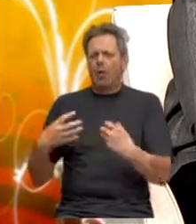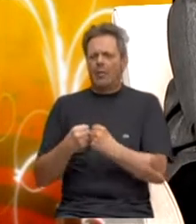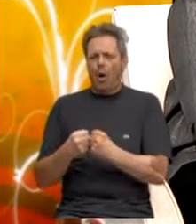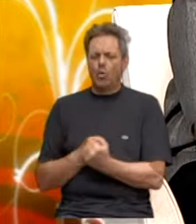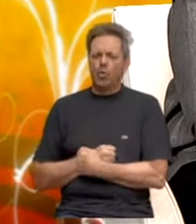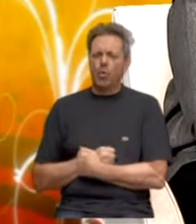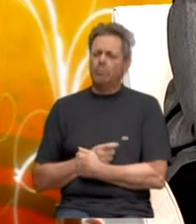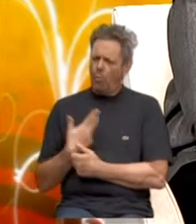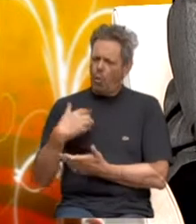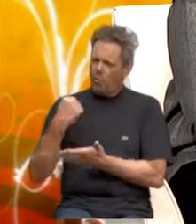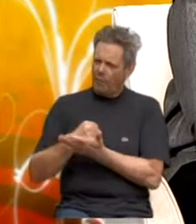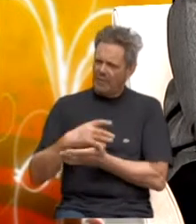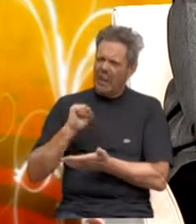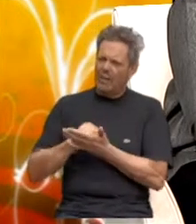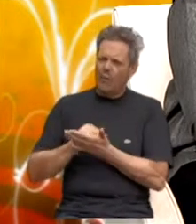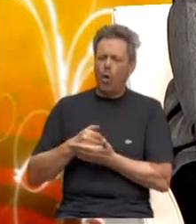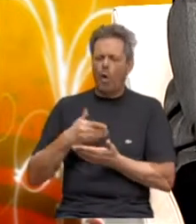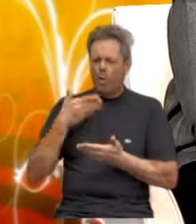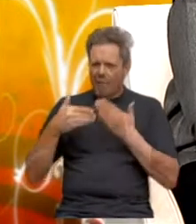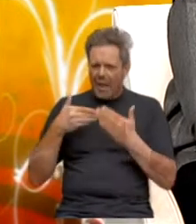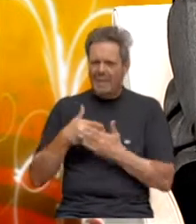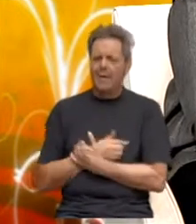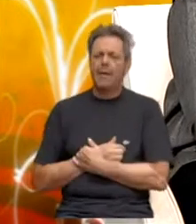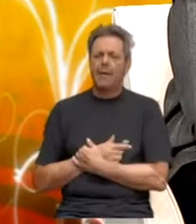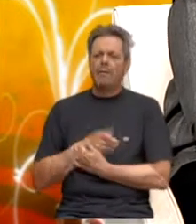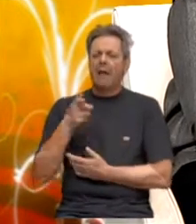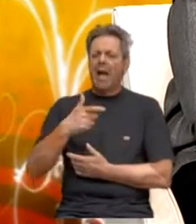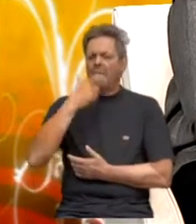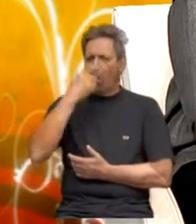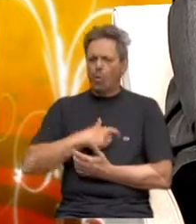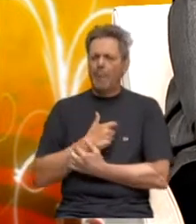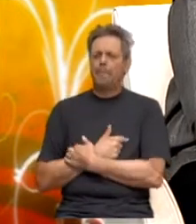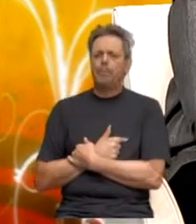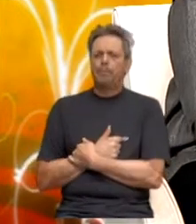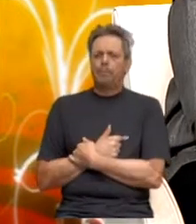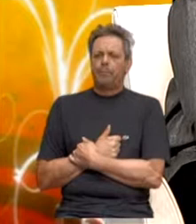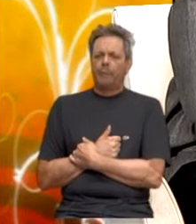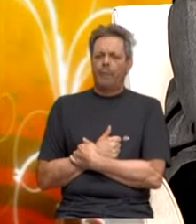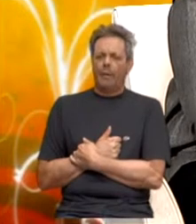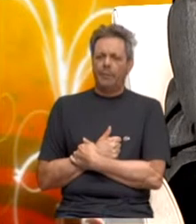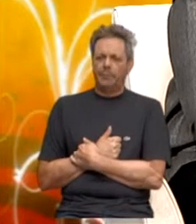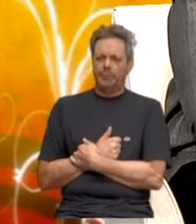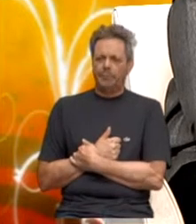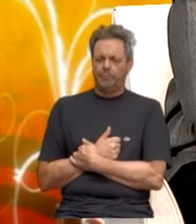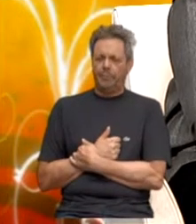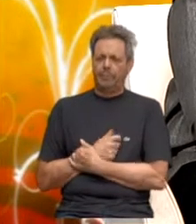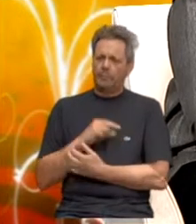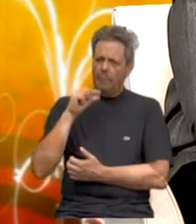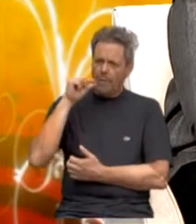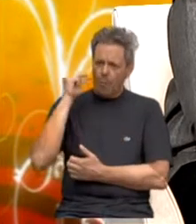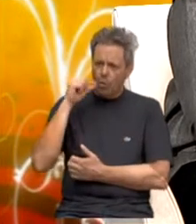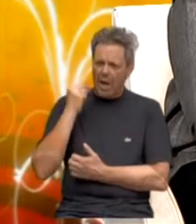Miličić su potvrdili na tiskovnoj konferenciji da takve osobe Dakle, heterozigoti,